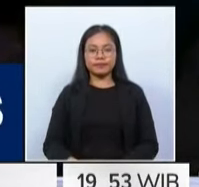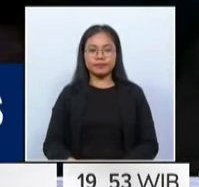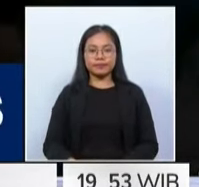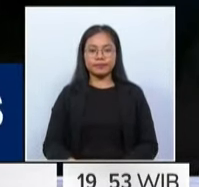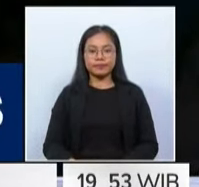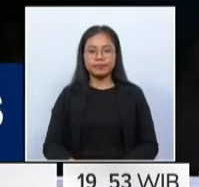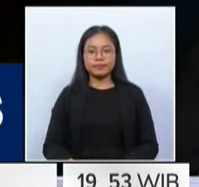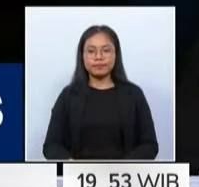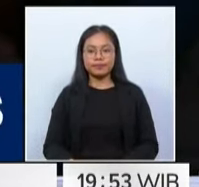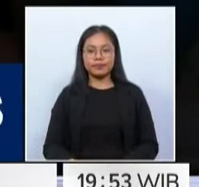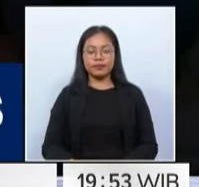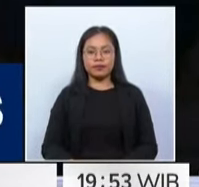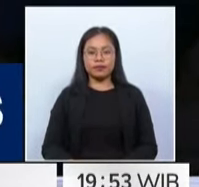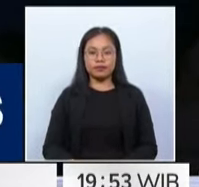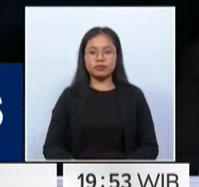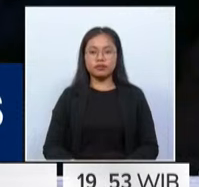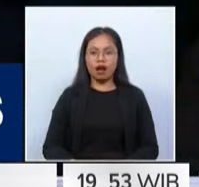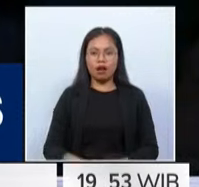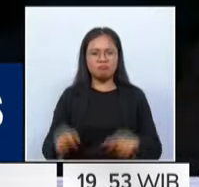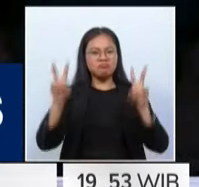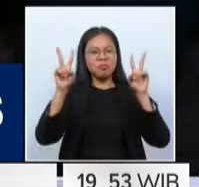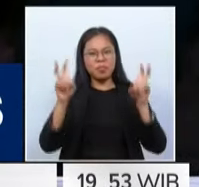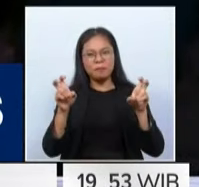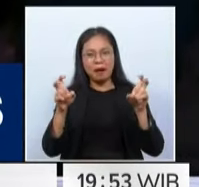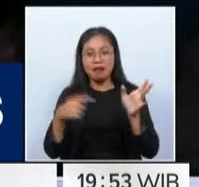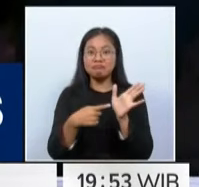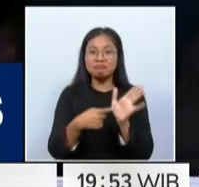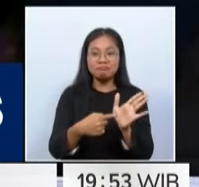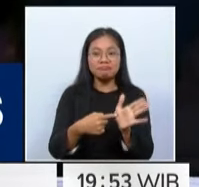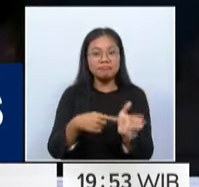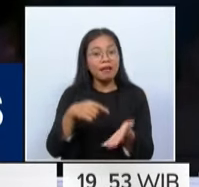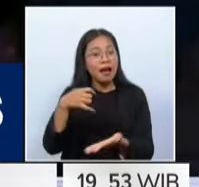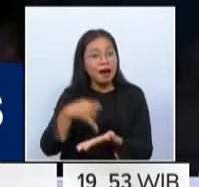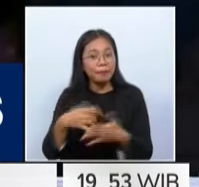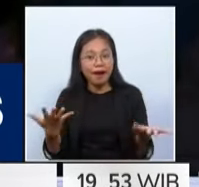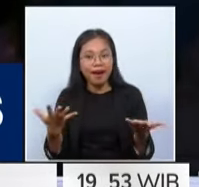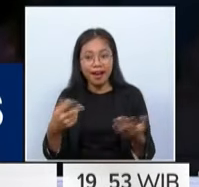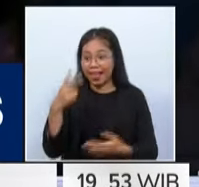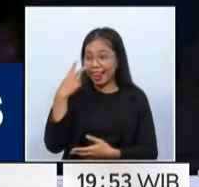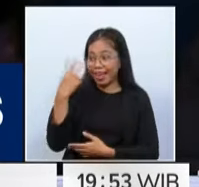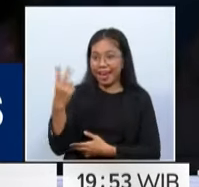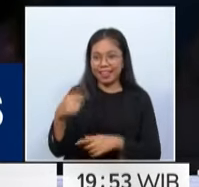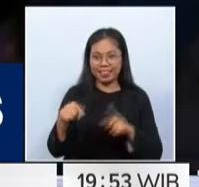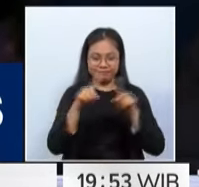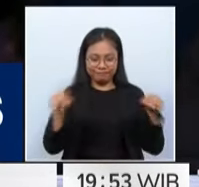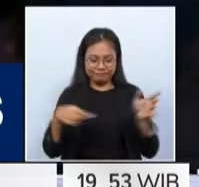calon tema apa yang diambil oleh ibu Evi kita lihat